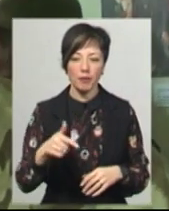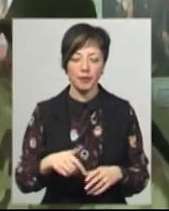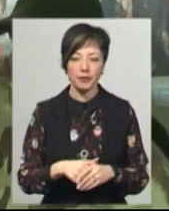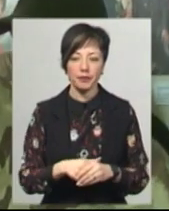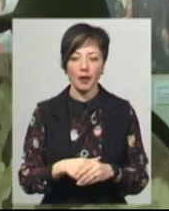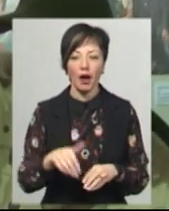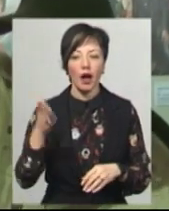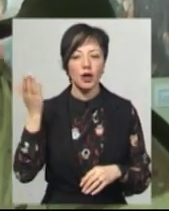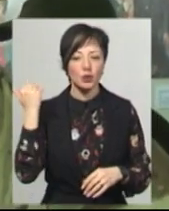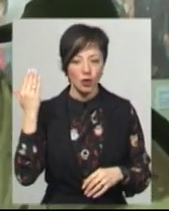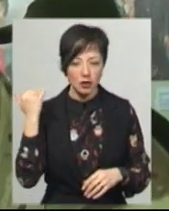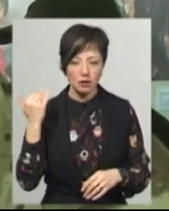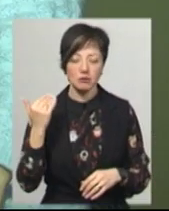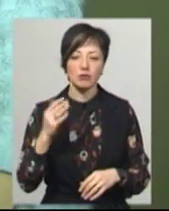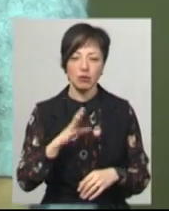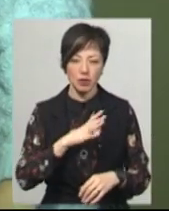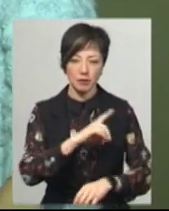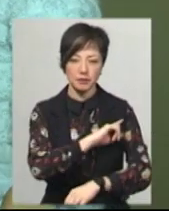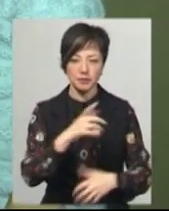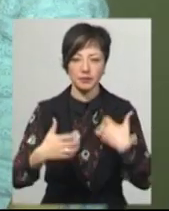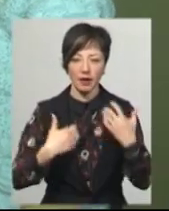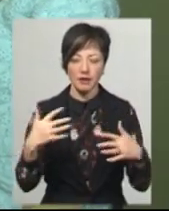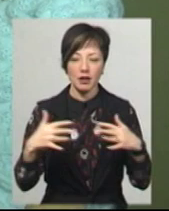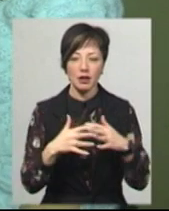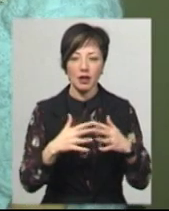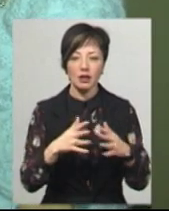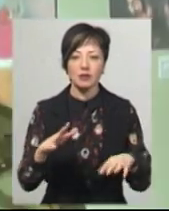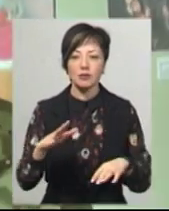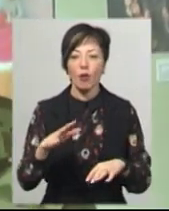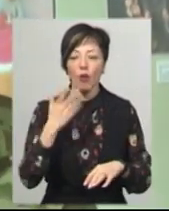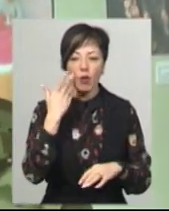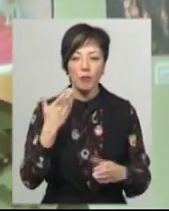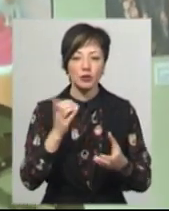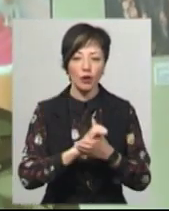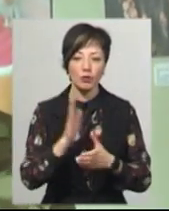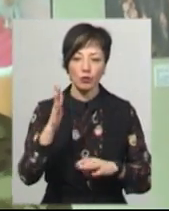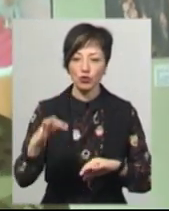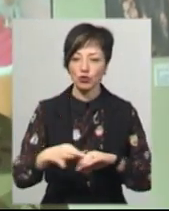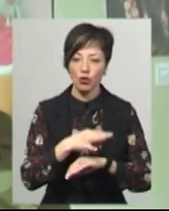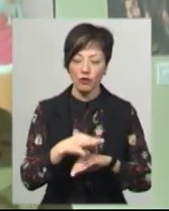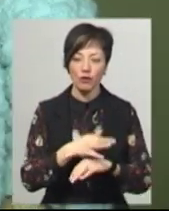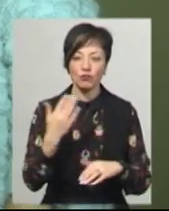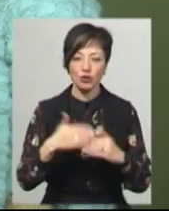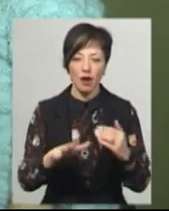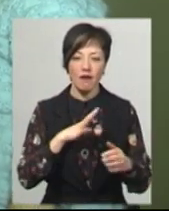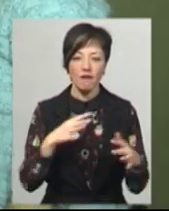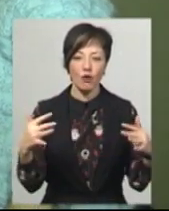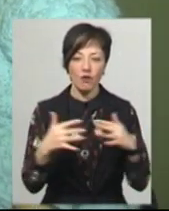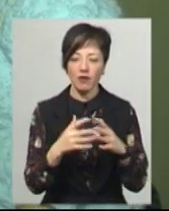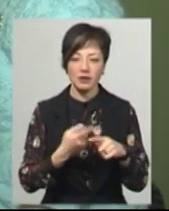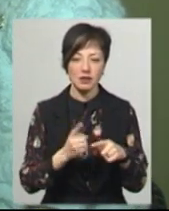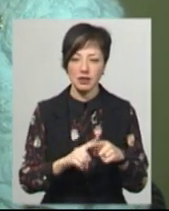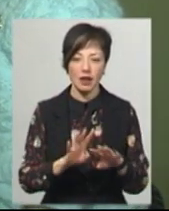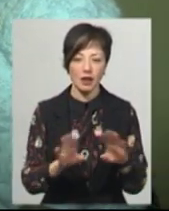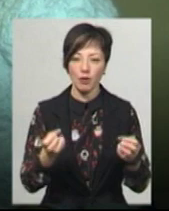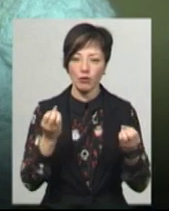Маріуполь. Вже тоді нормально кипіла війна. Тамара Яніна пригадує, коли познайомилася з майбутнім чоловіком, він вже воював. Це не просто,